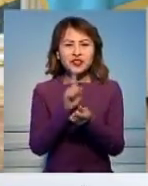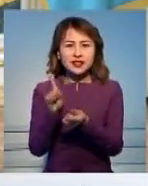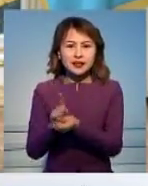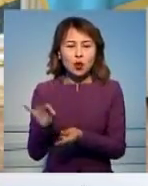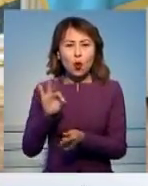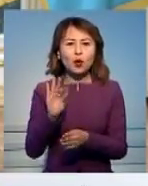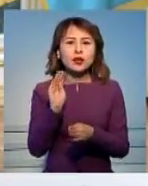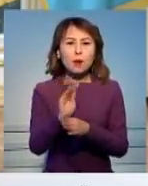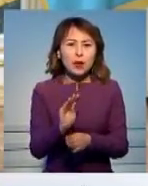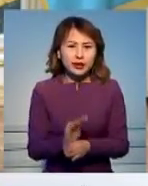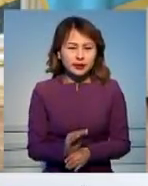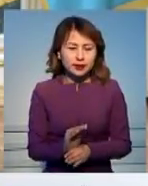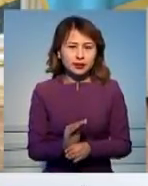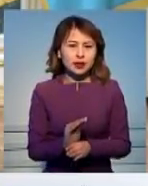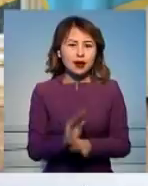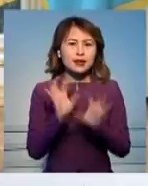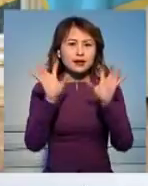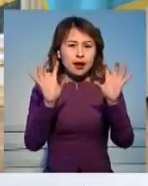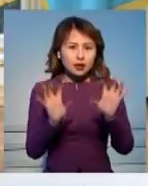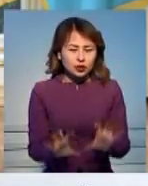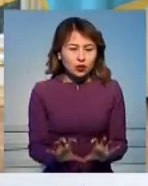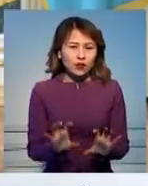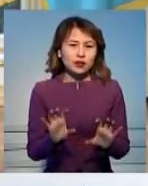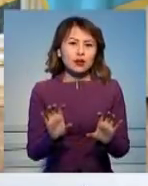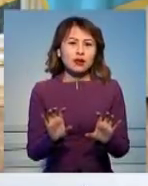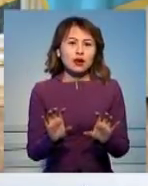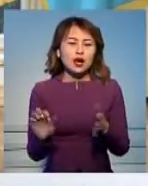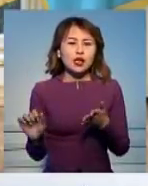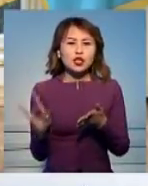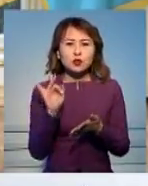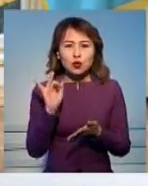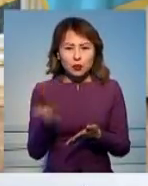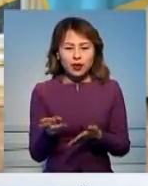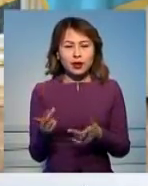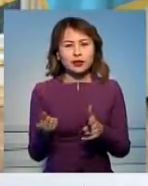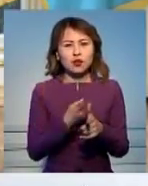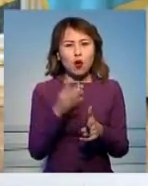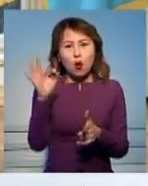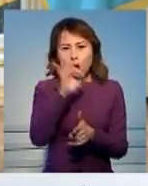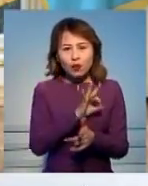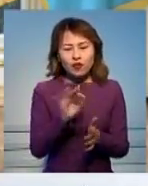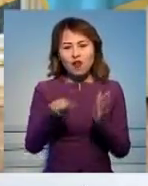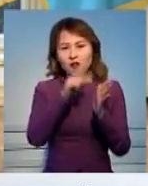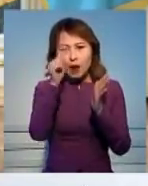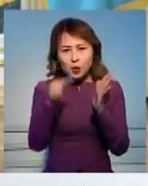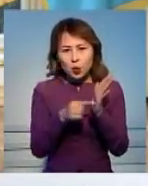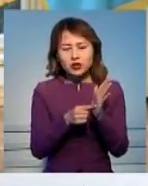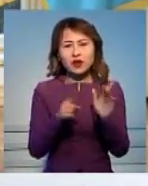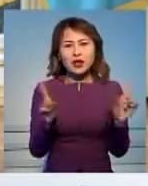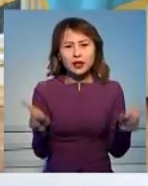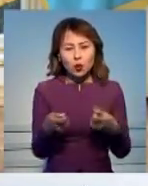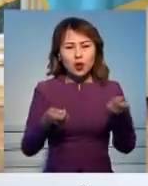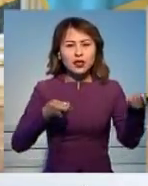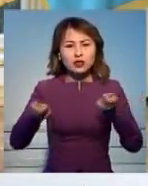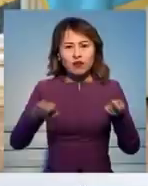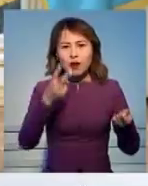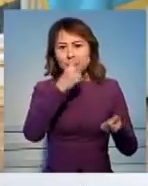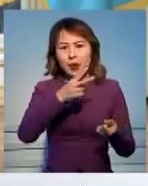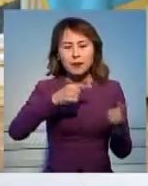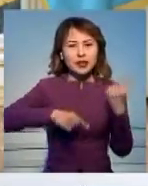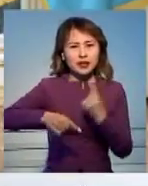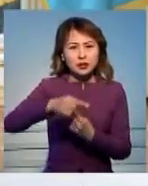изменений и дополнений в некоторые законодательные акты Республики Казахстан по вопросам совершенствования регулирования